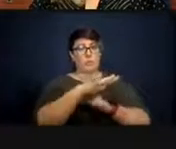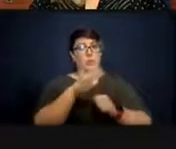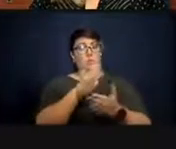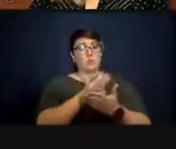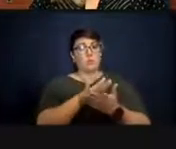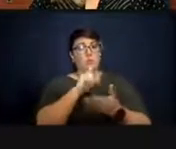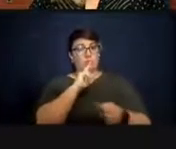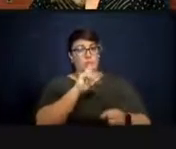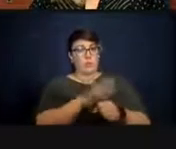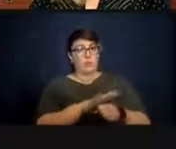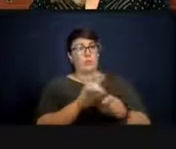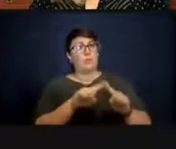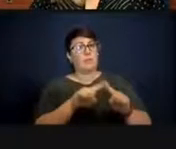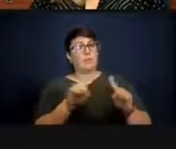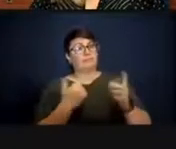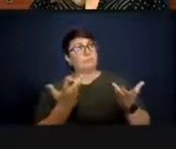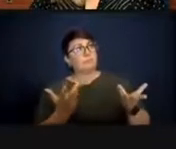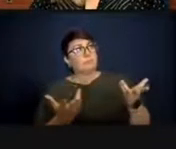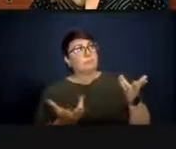Lakini